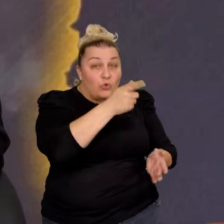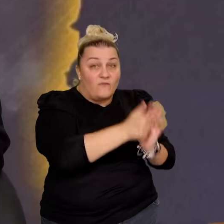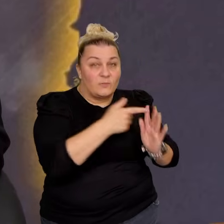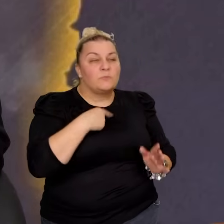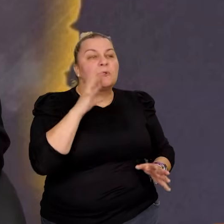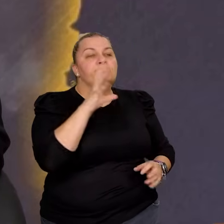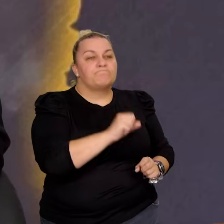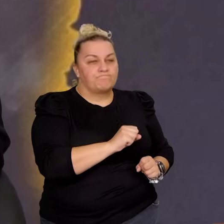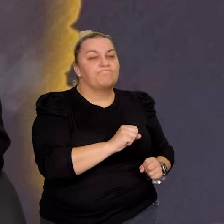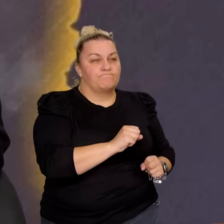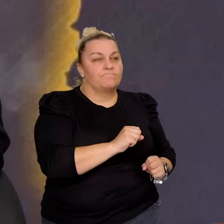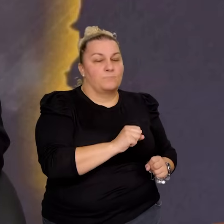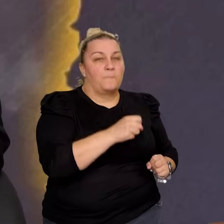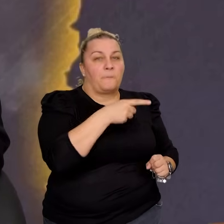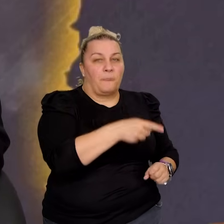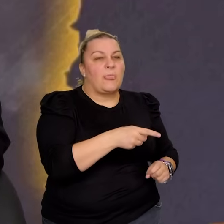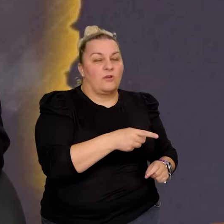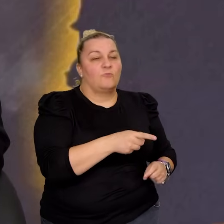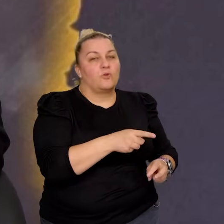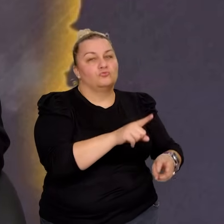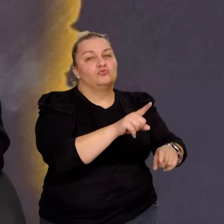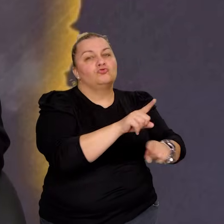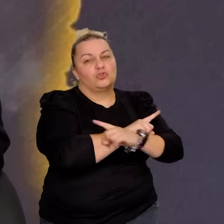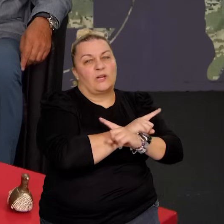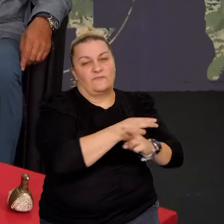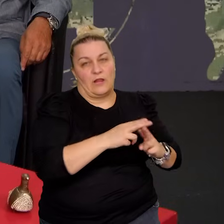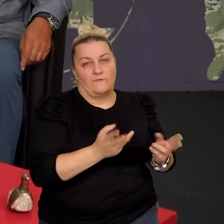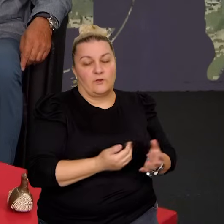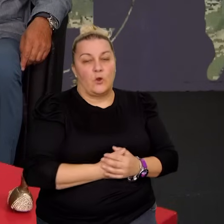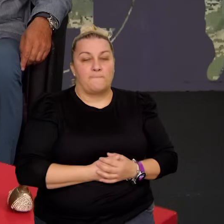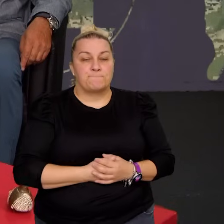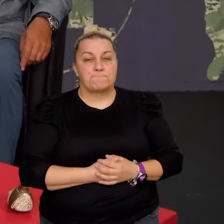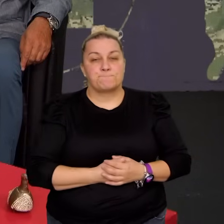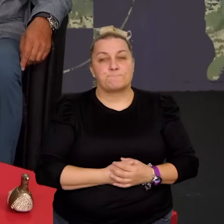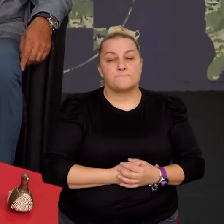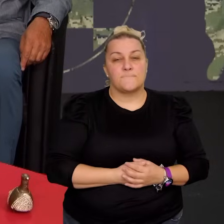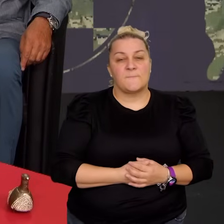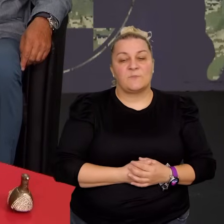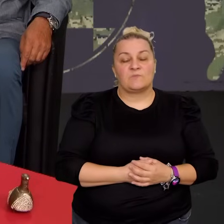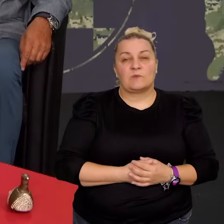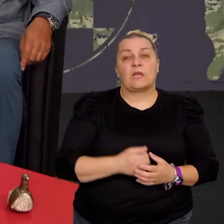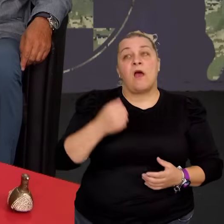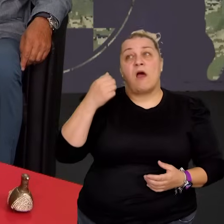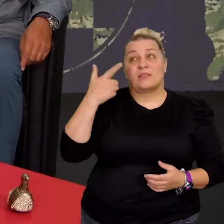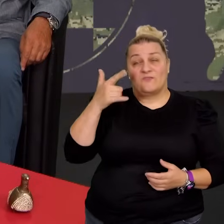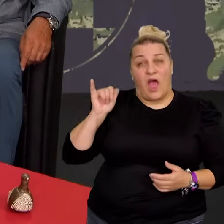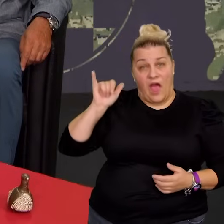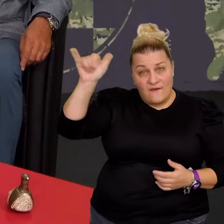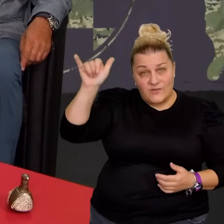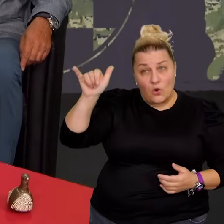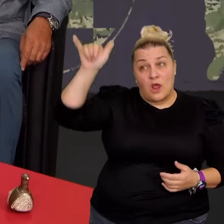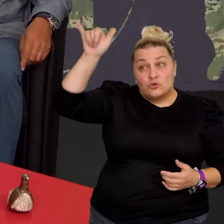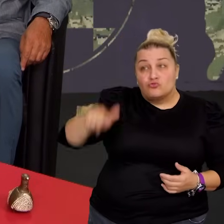da je žrtva neminovna. Dva aviona je, ako se ne varam, oborio Luka Andrijanić.